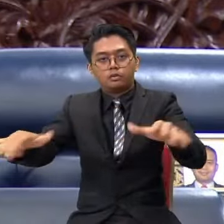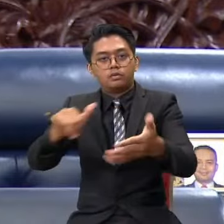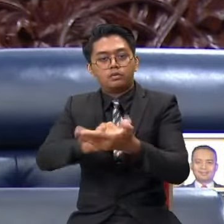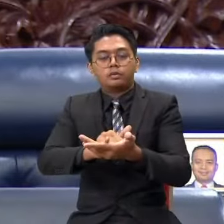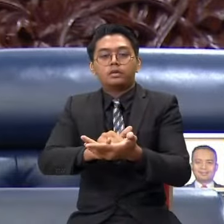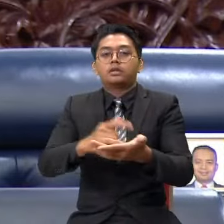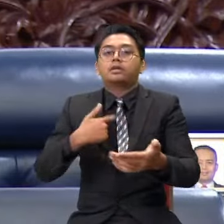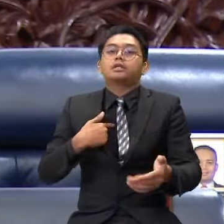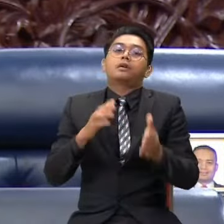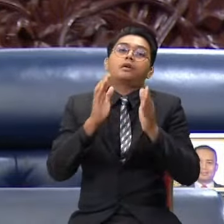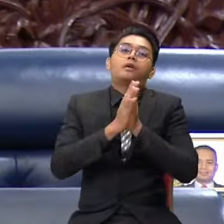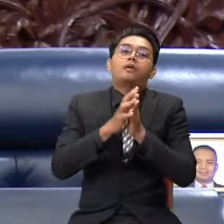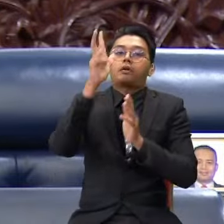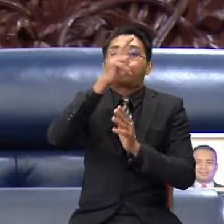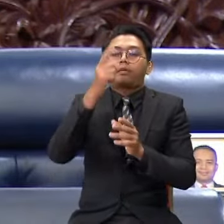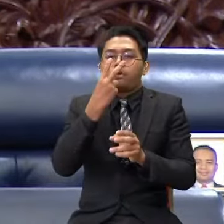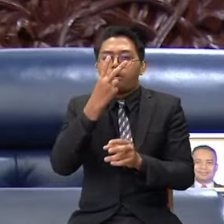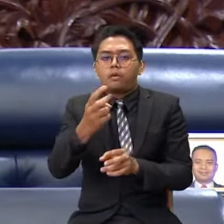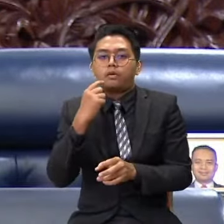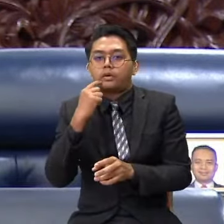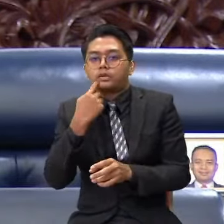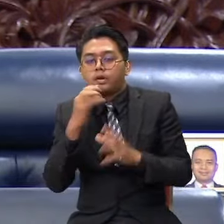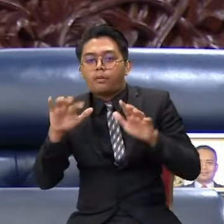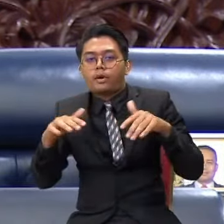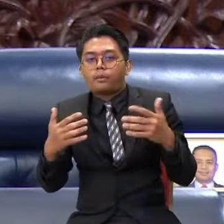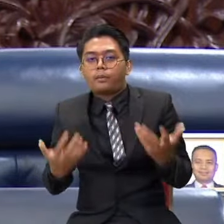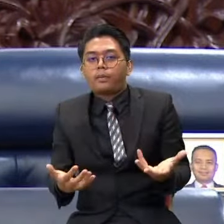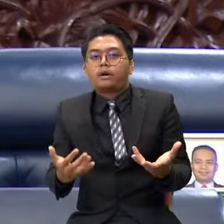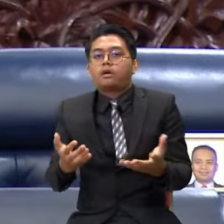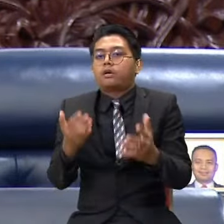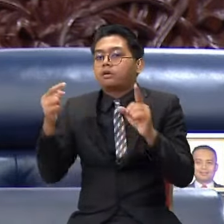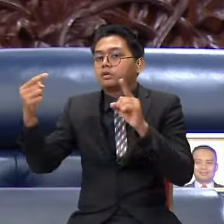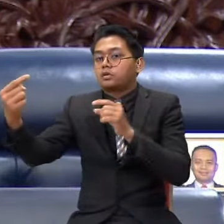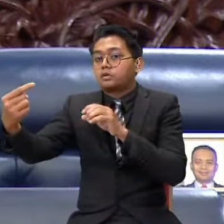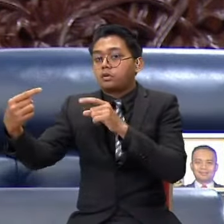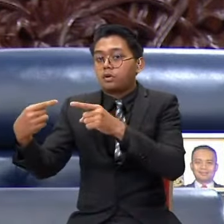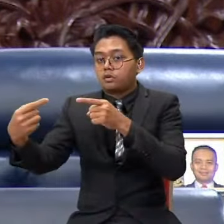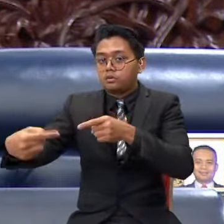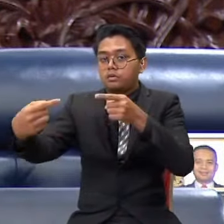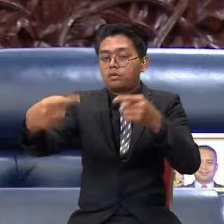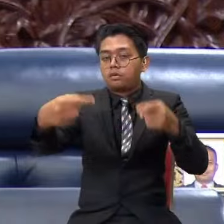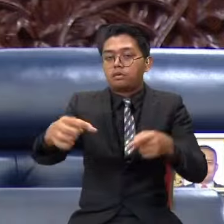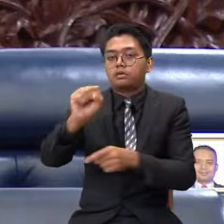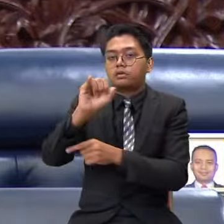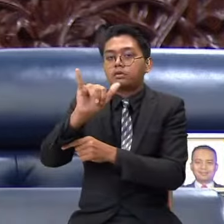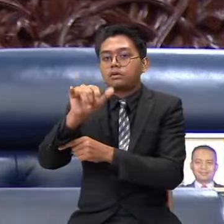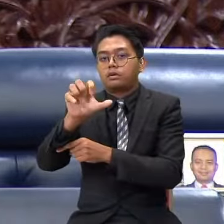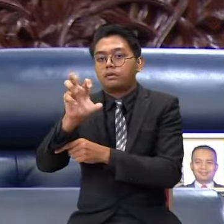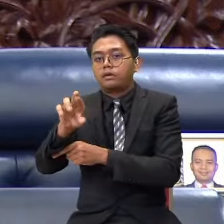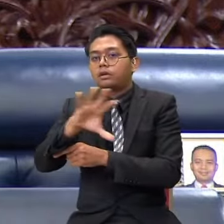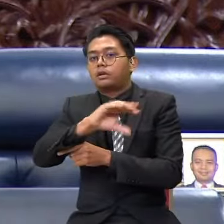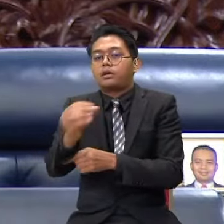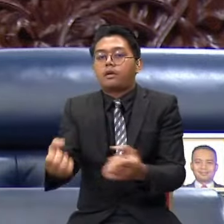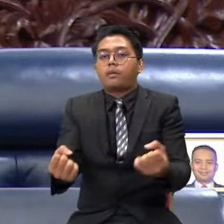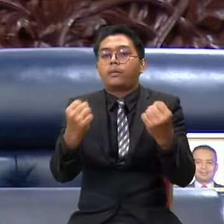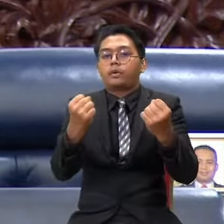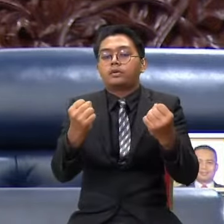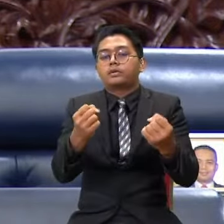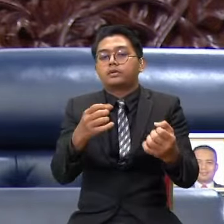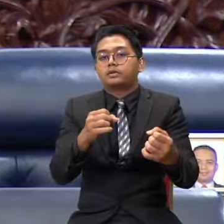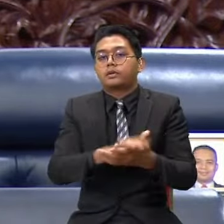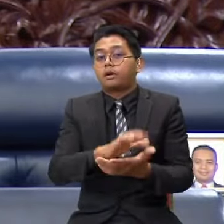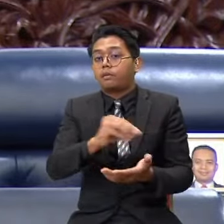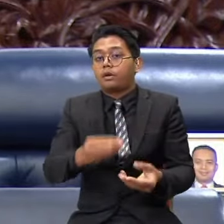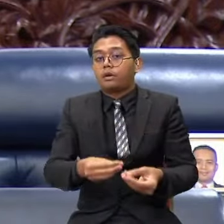kerajaan memandang serius terhadap dakwaan dan ancaman serangan siber ini dan meningkatkan sekuriti kemua server kerajaan dan mengeluarkan